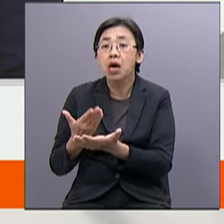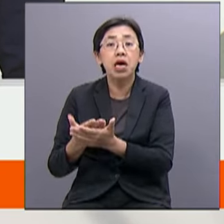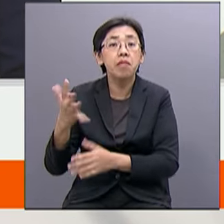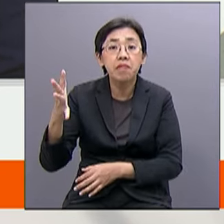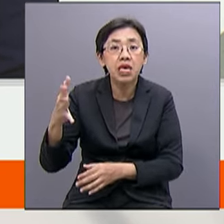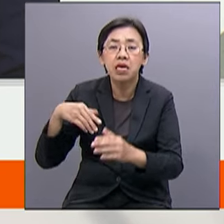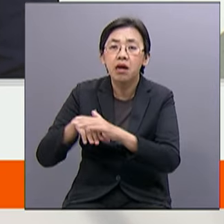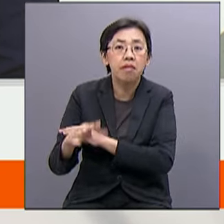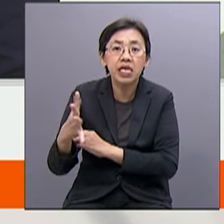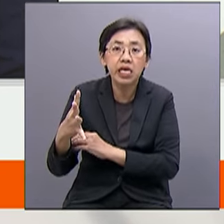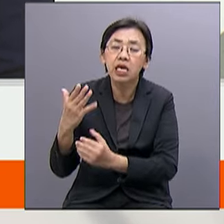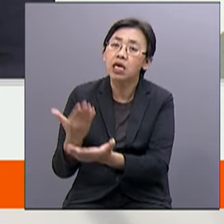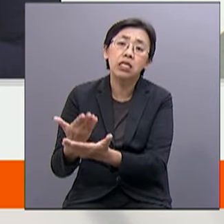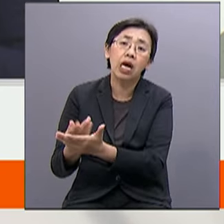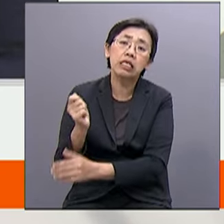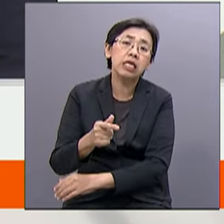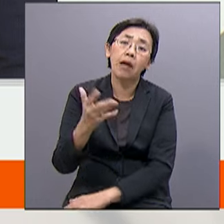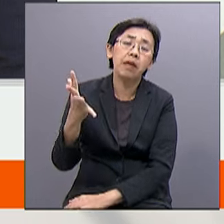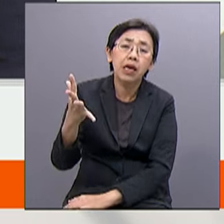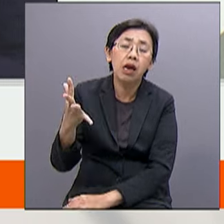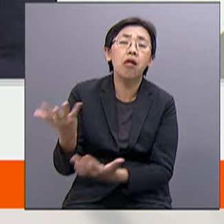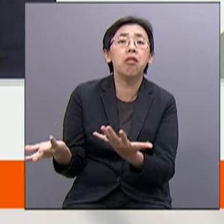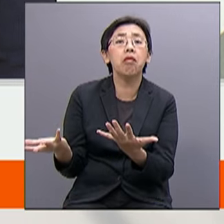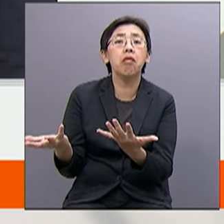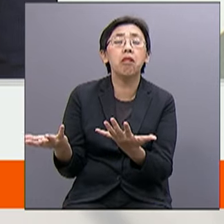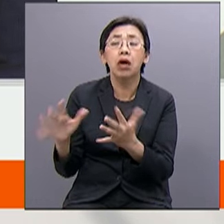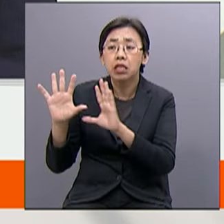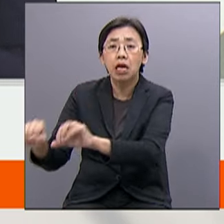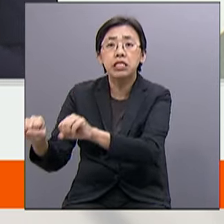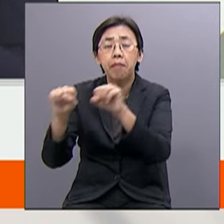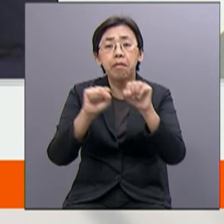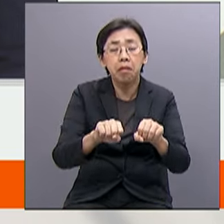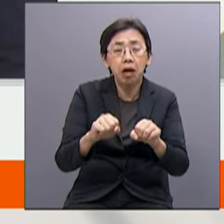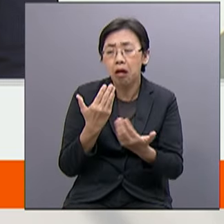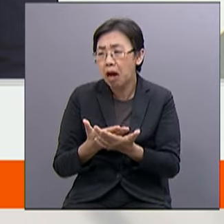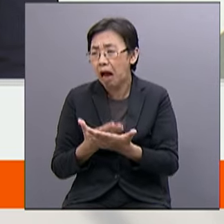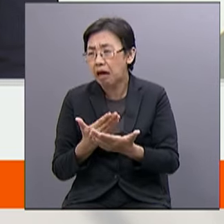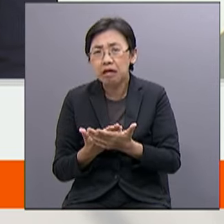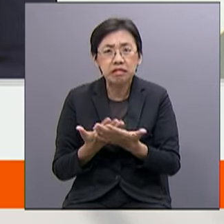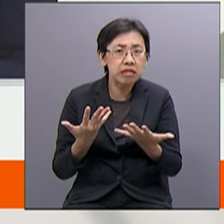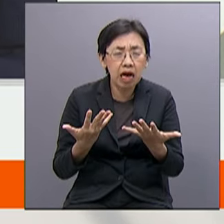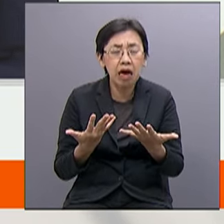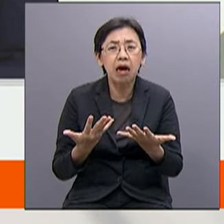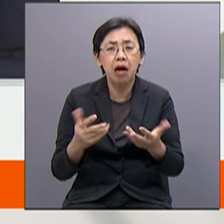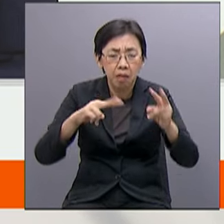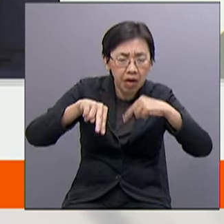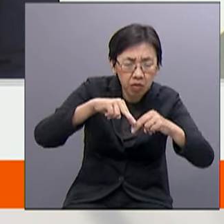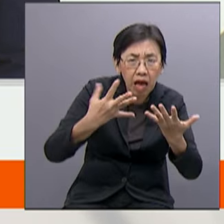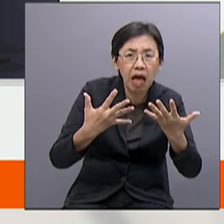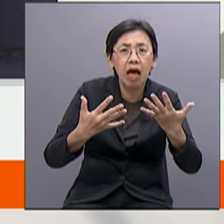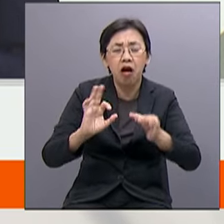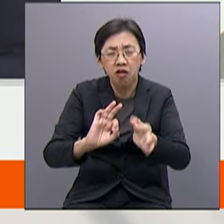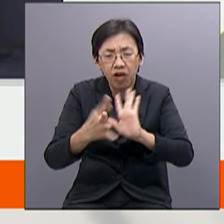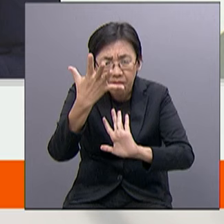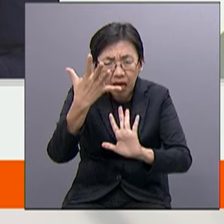แล้วก็จับไม่ได้เข้าสู่กระบวนการไม่ได้พอได้ตัวมาแล้วค่ะเรื่องของการหาเงินมาฟื้นฟูสภาพแวดล้อมไม่ให้รัฐต้องมาแบกอยู่เพียง